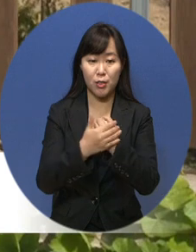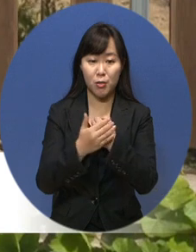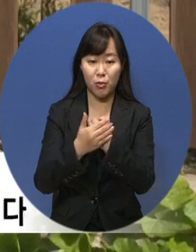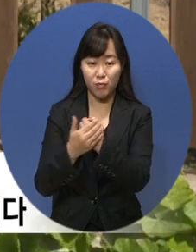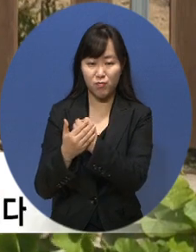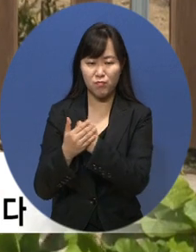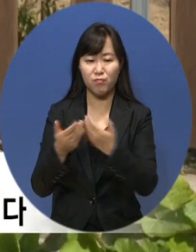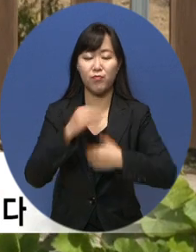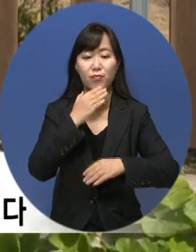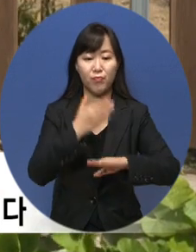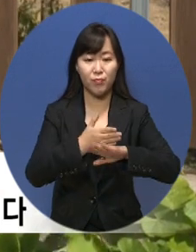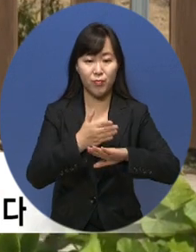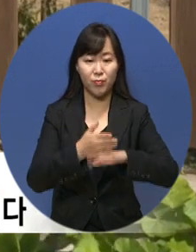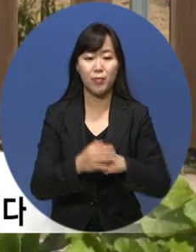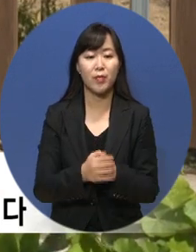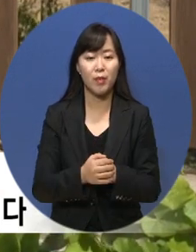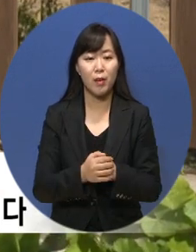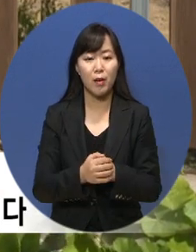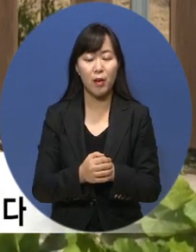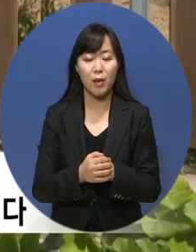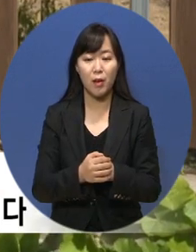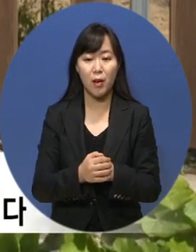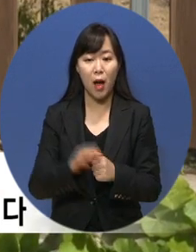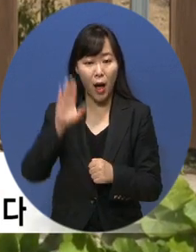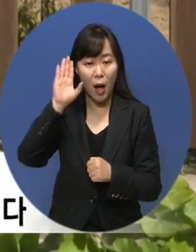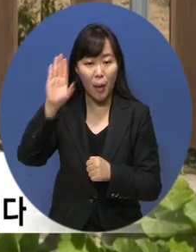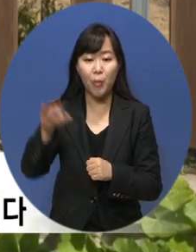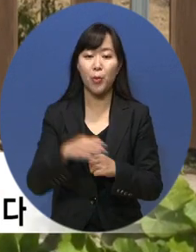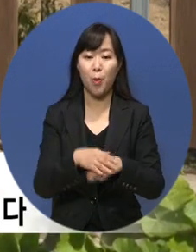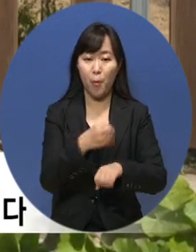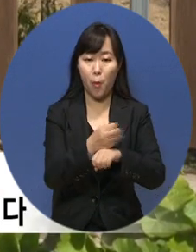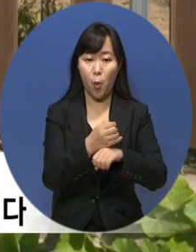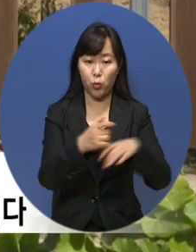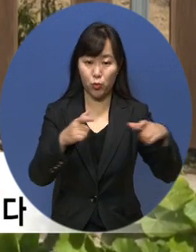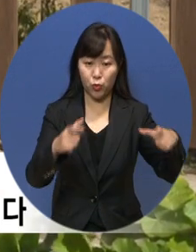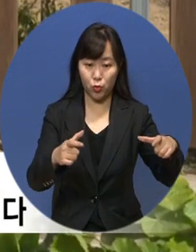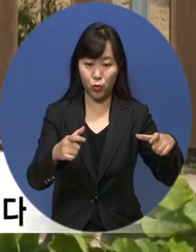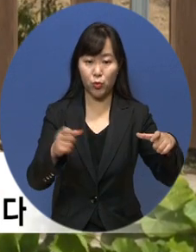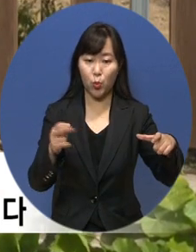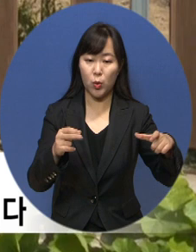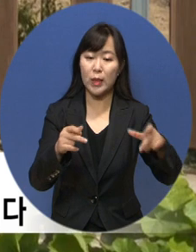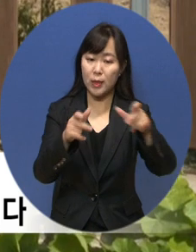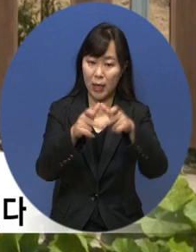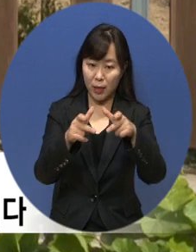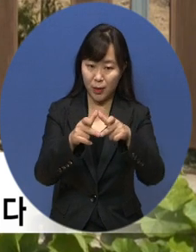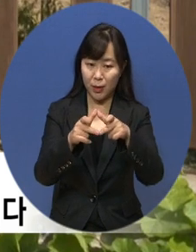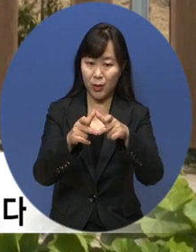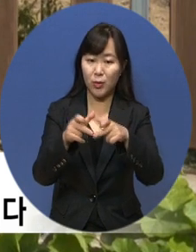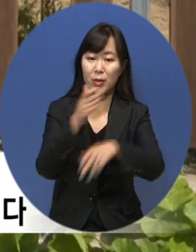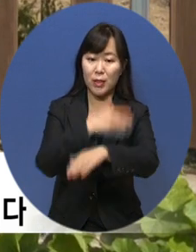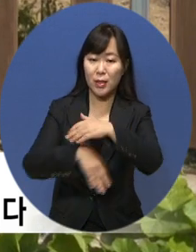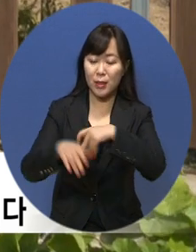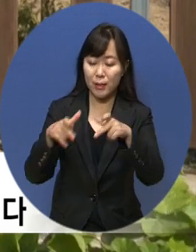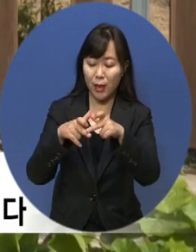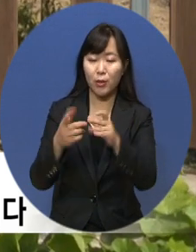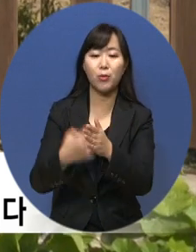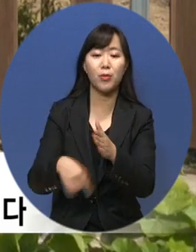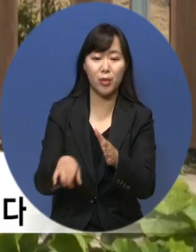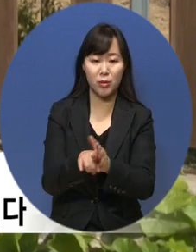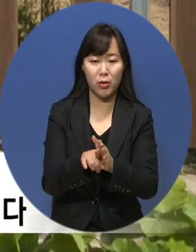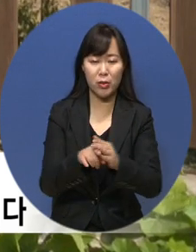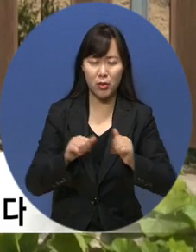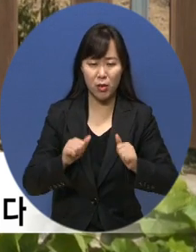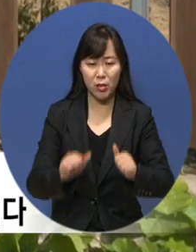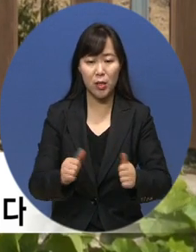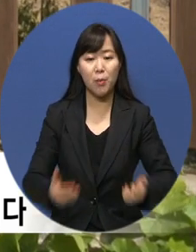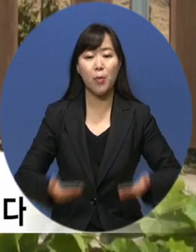감사드립니다. 앞으로 보훈군을 위해서 우리 장애인들을 위해서 열심히 지체 장애인들을 위해서